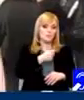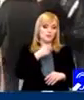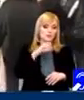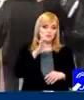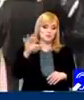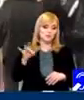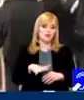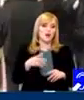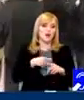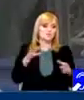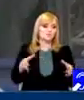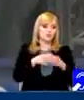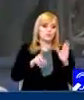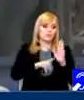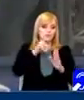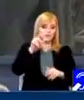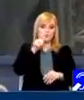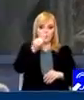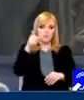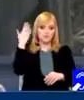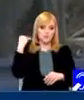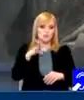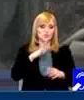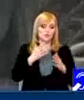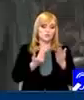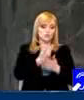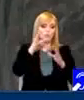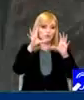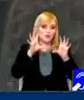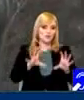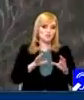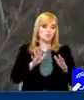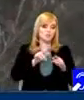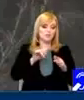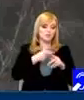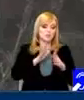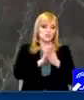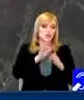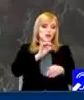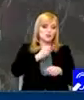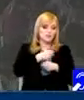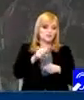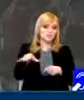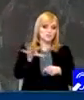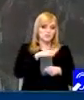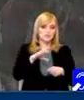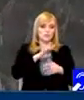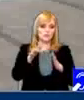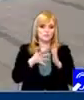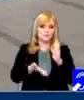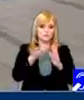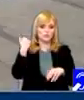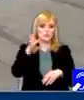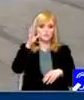sovietice. Campania se desfășoară în baza unei legi care cere să fie îndepărtate din locurile publice simbolurile regimurilor totalitare, nazist